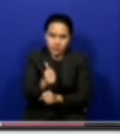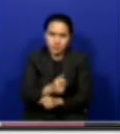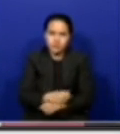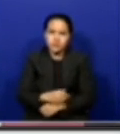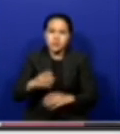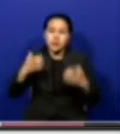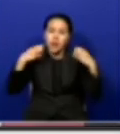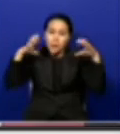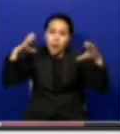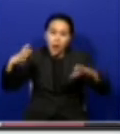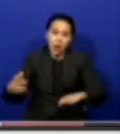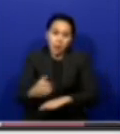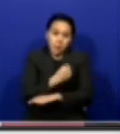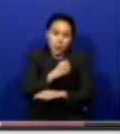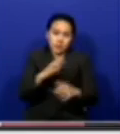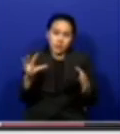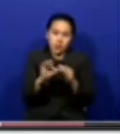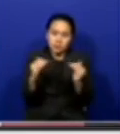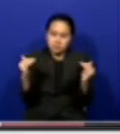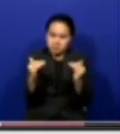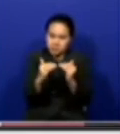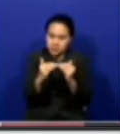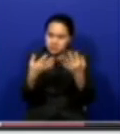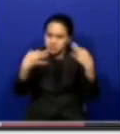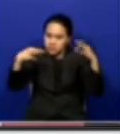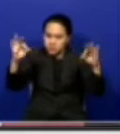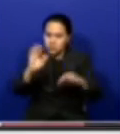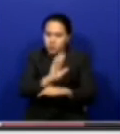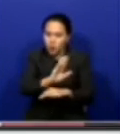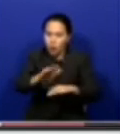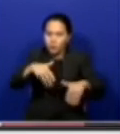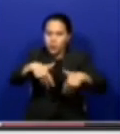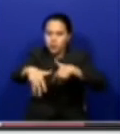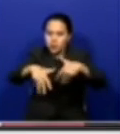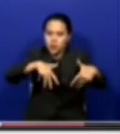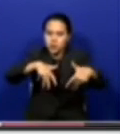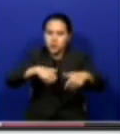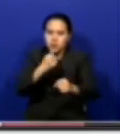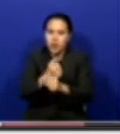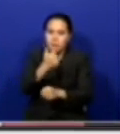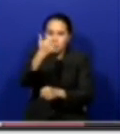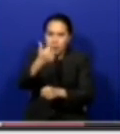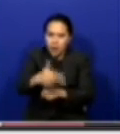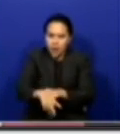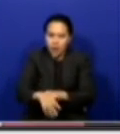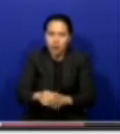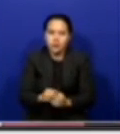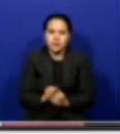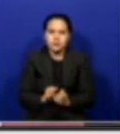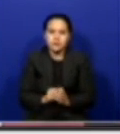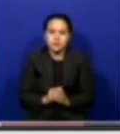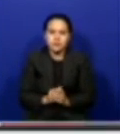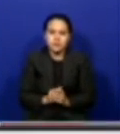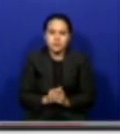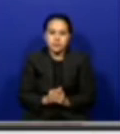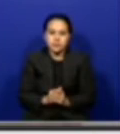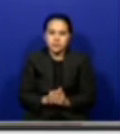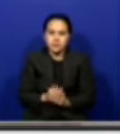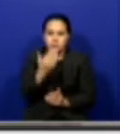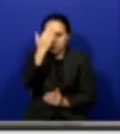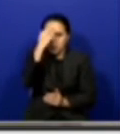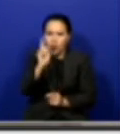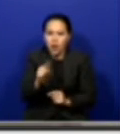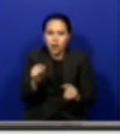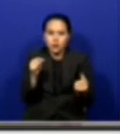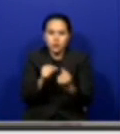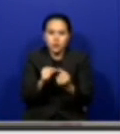นาจที่จะจำกัดสิทธิและเสรีภาพของพี่น้องประชาชนเกินกว่ากรณีที่จำเป็นเพื่อเอามาเป็นผล